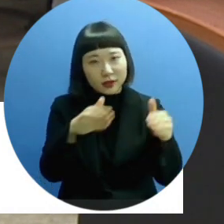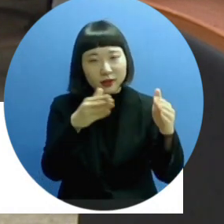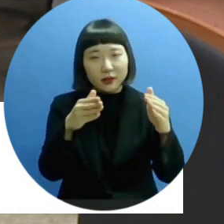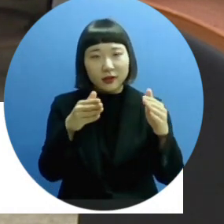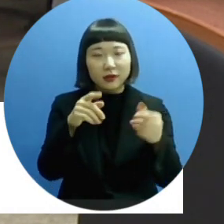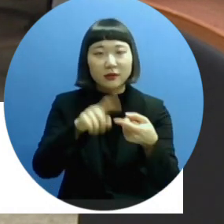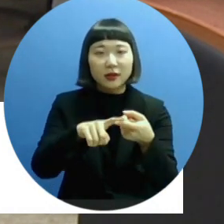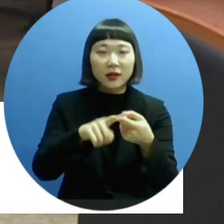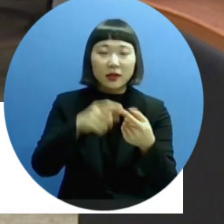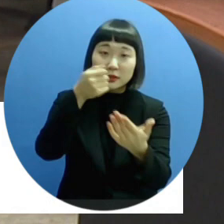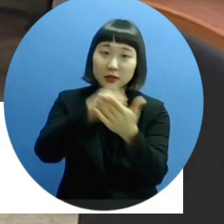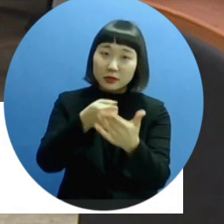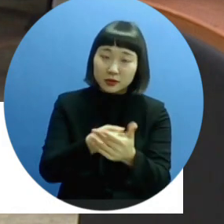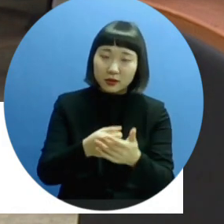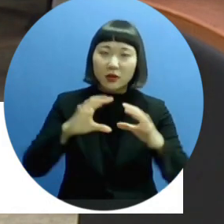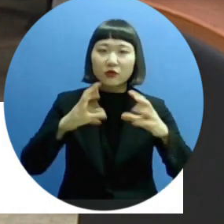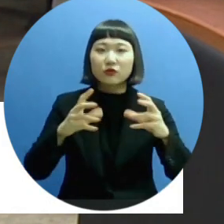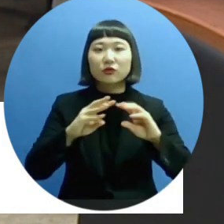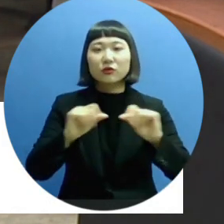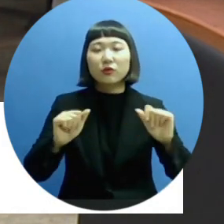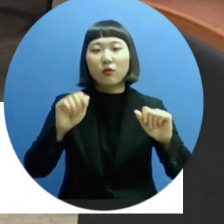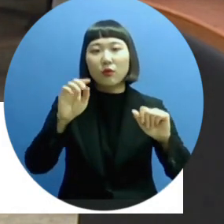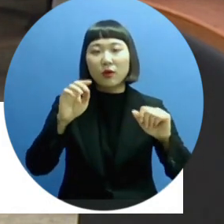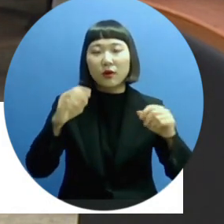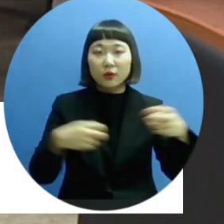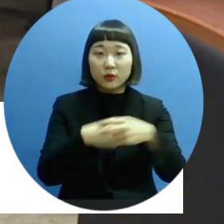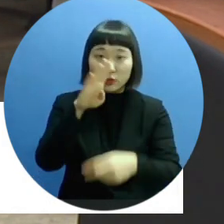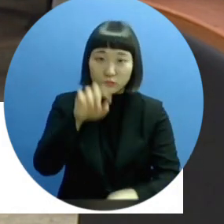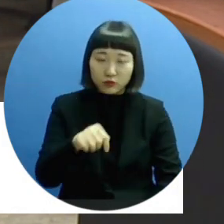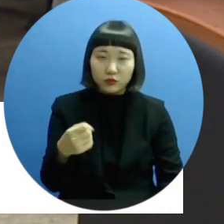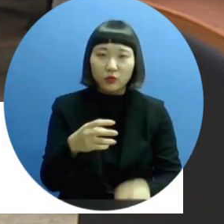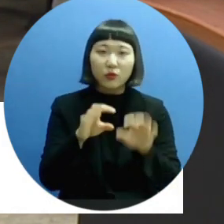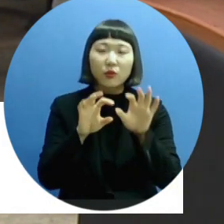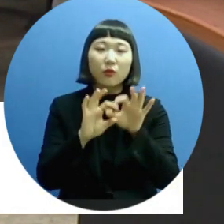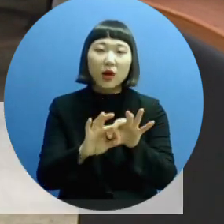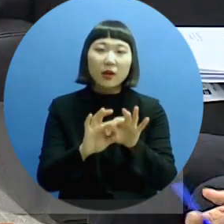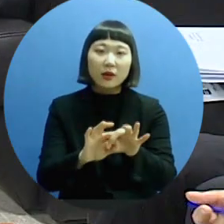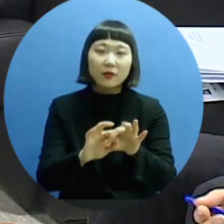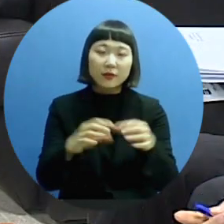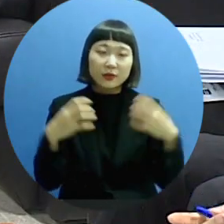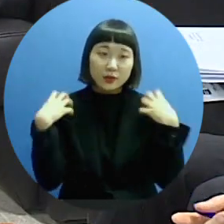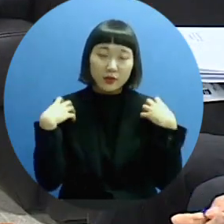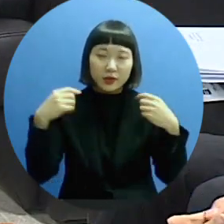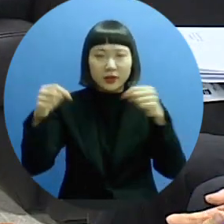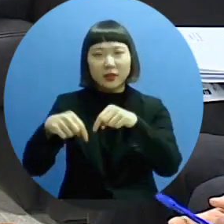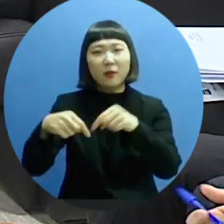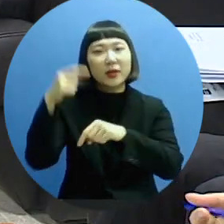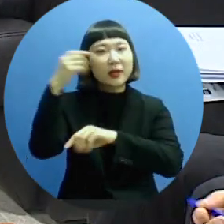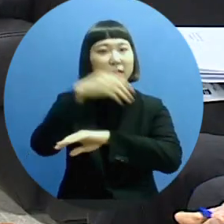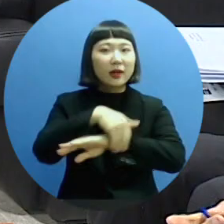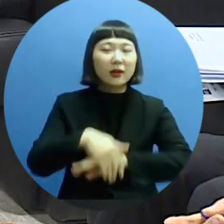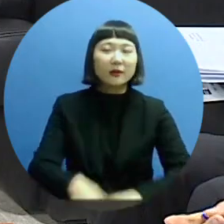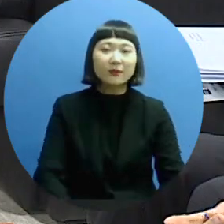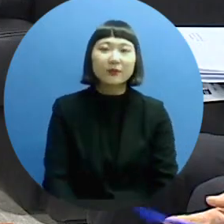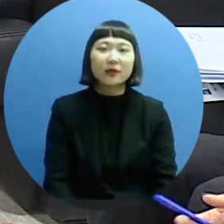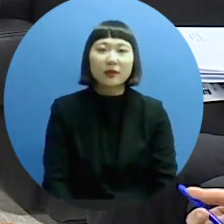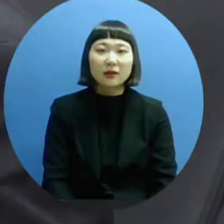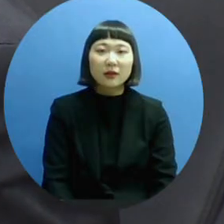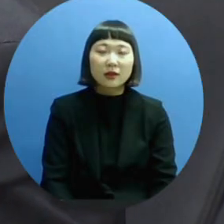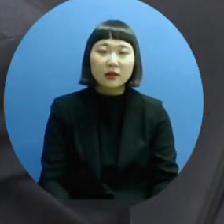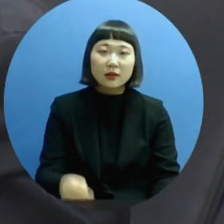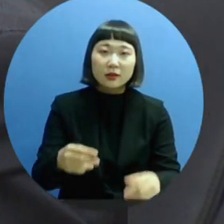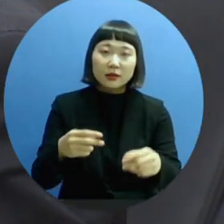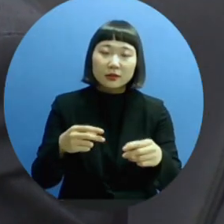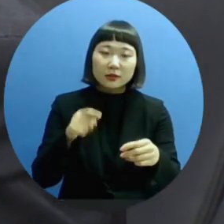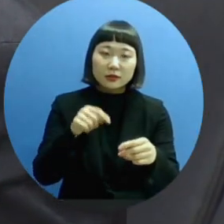국토부 그다음에 관련 지자체하고 협의를 하도록 하겠습니다. 우선 인천시는 서울도시철도 5호선